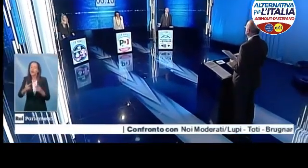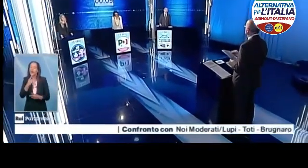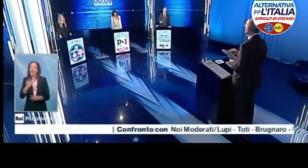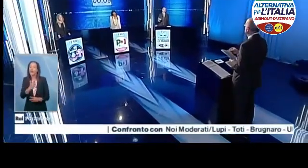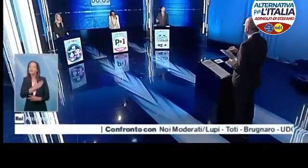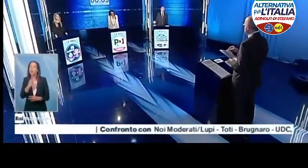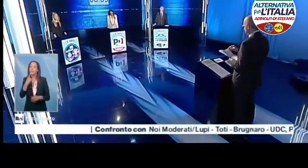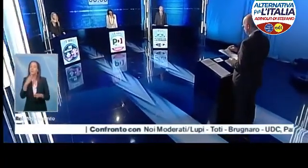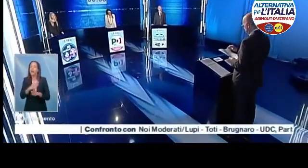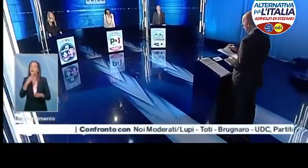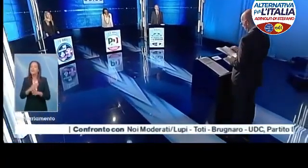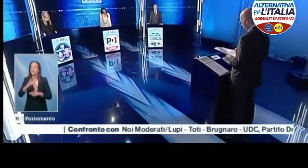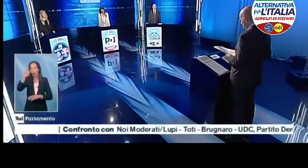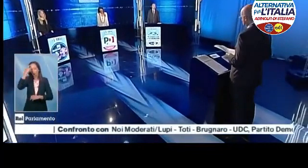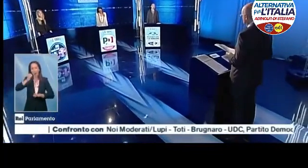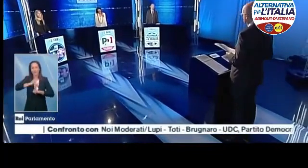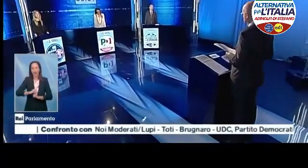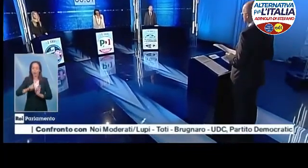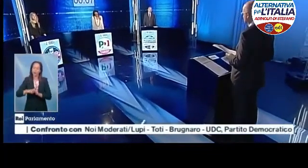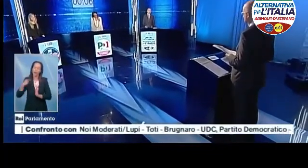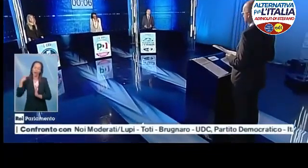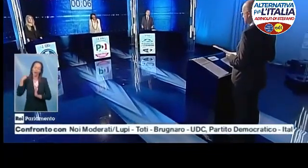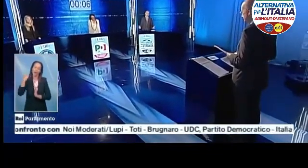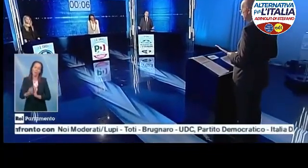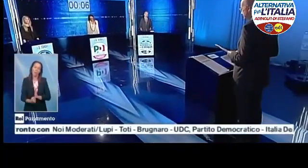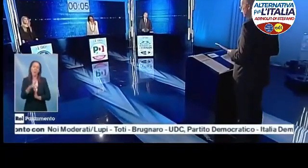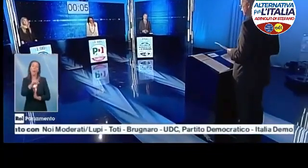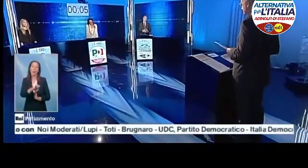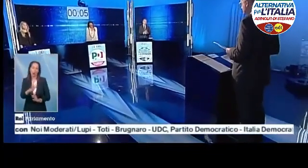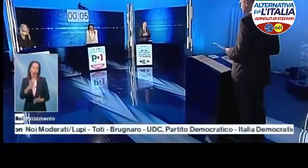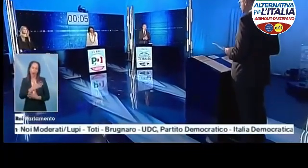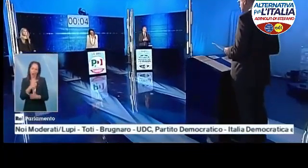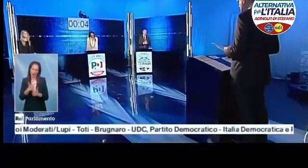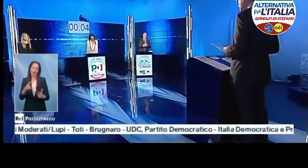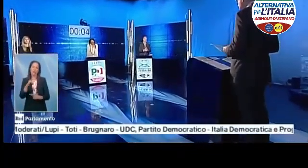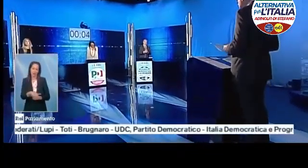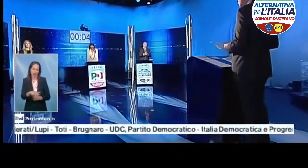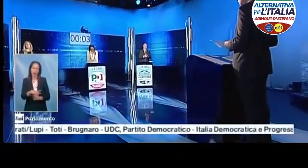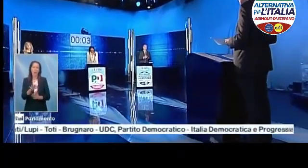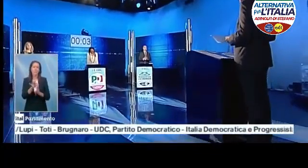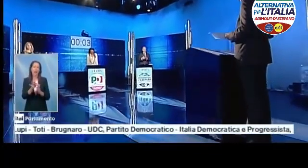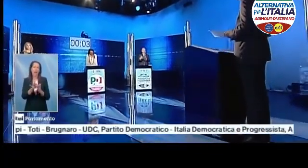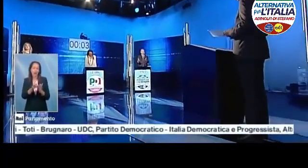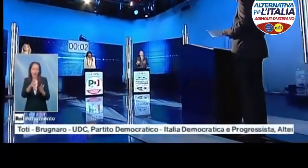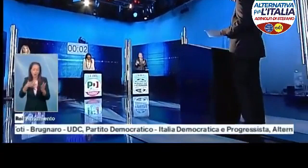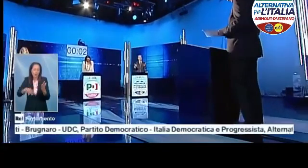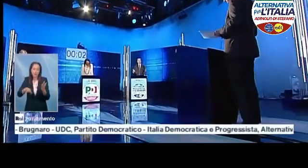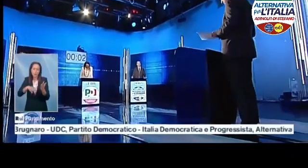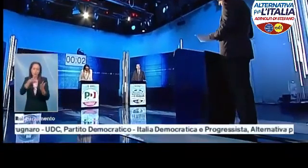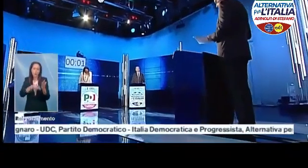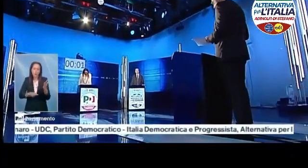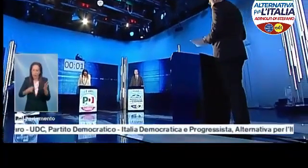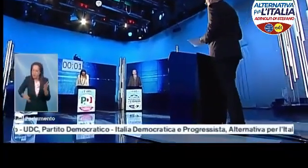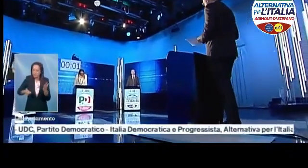che governano da tantissimo tempo. L'Unione Europea ha delle gravissime colpe perché tutti i parametri da rispettare ci impediscono la spesa necessaria